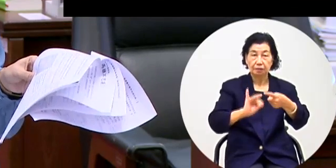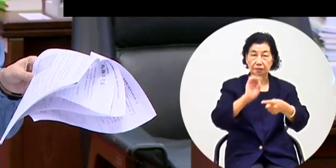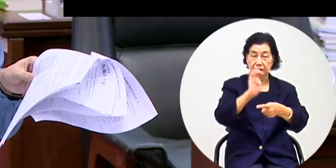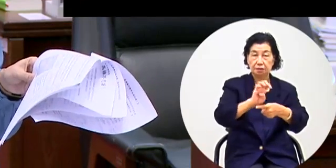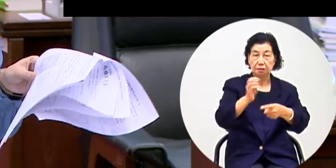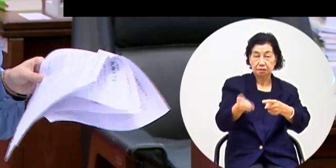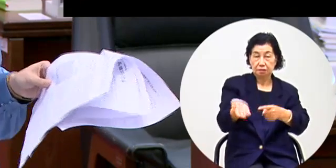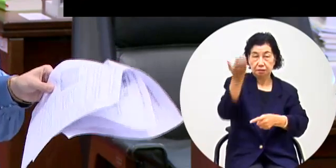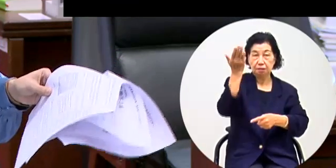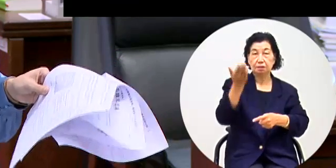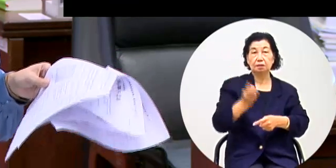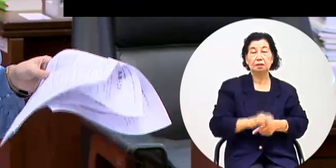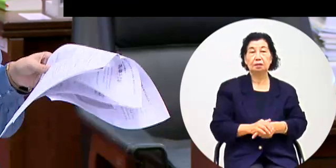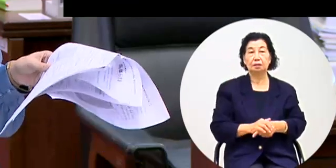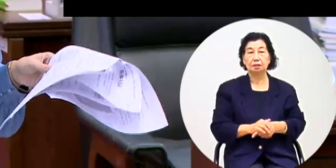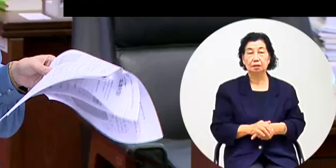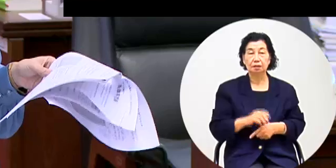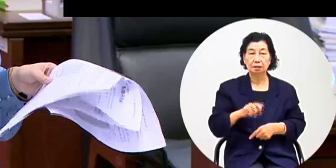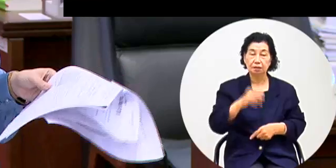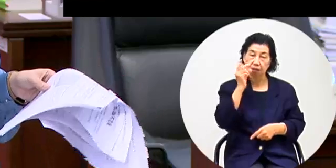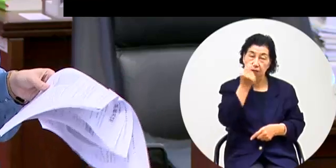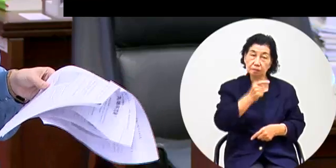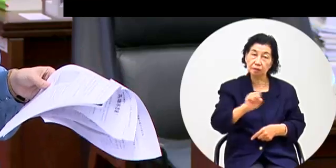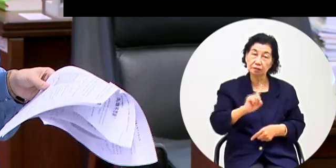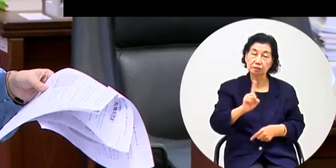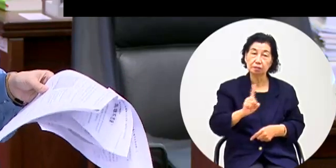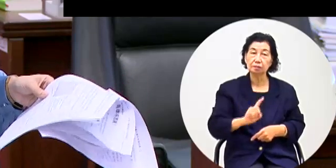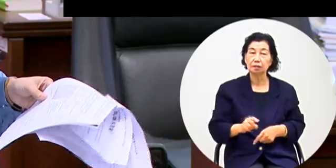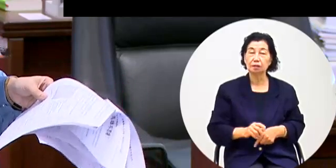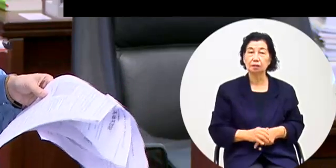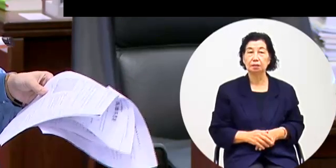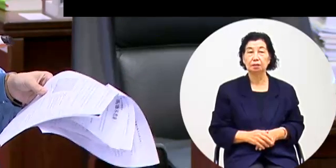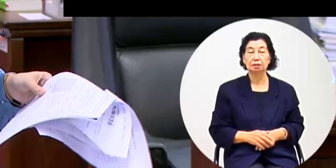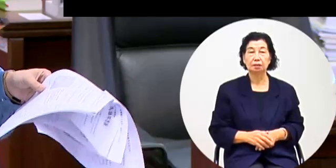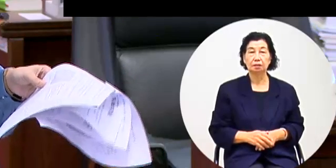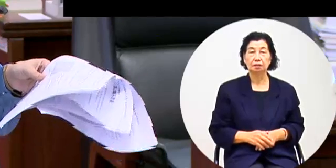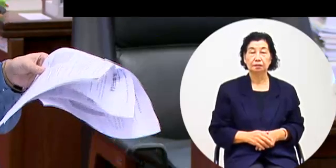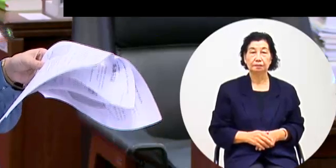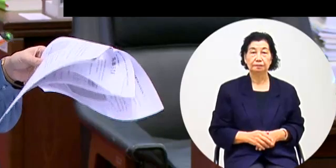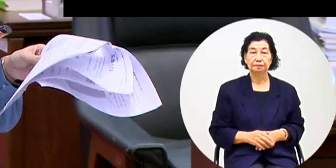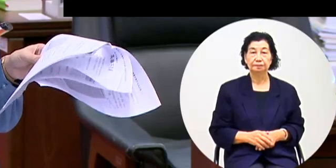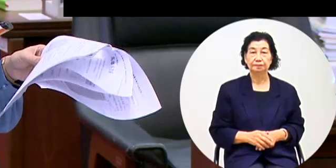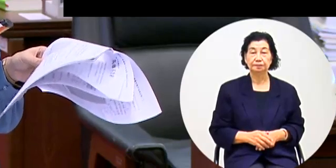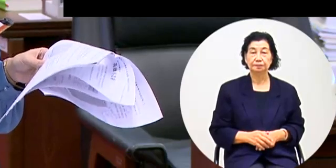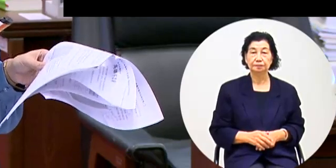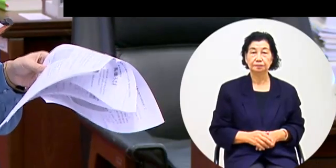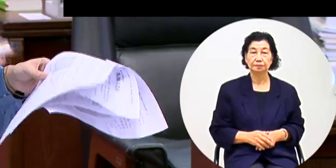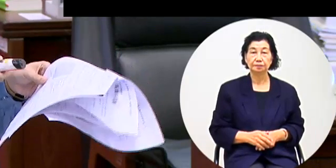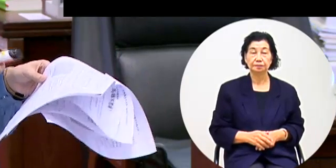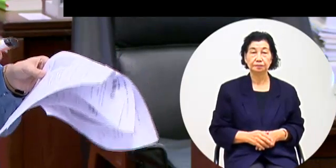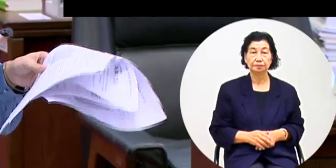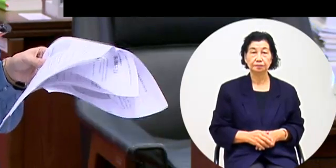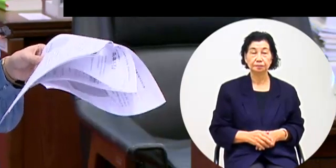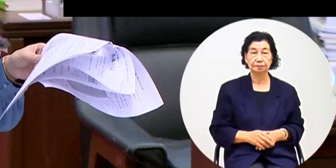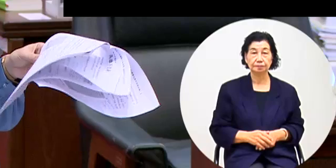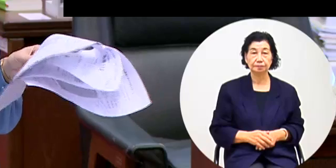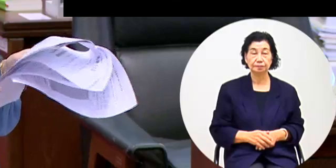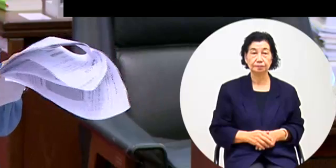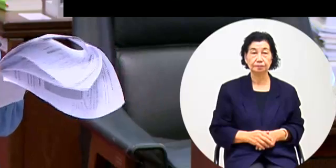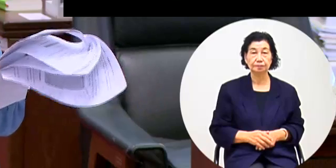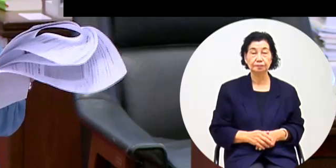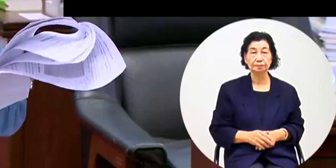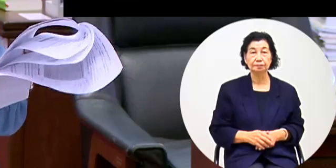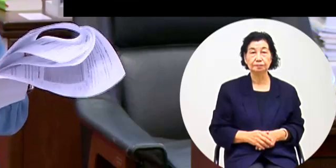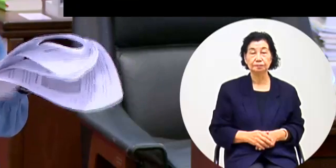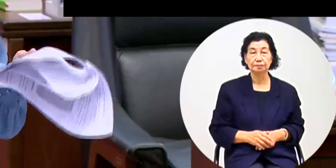处。那我就看到了一份，就是在我们这里这里没有秀出来哈，我